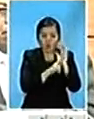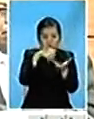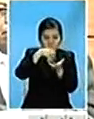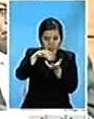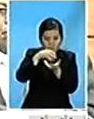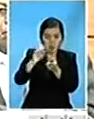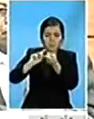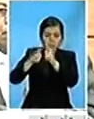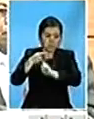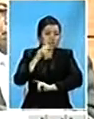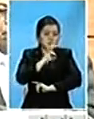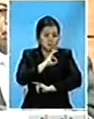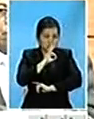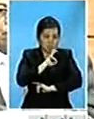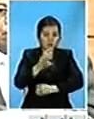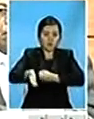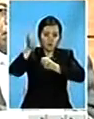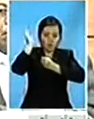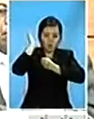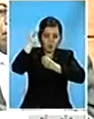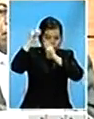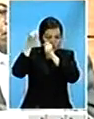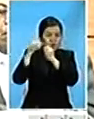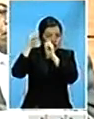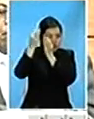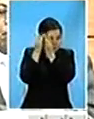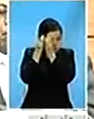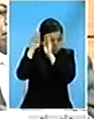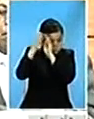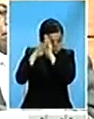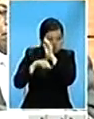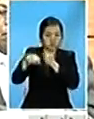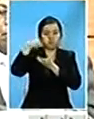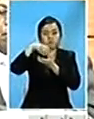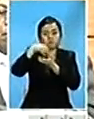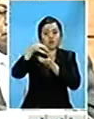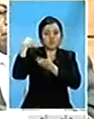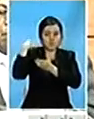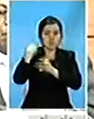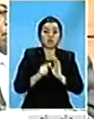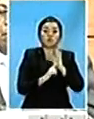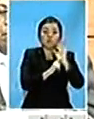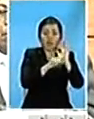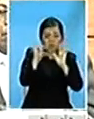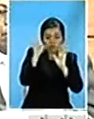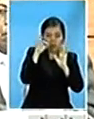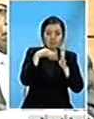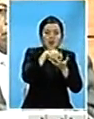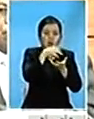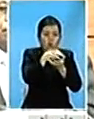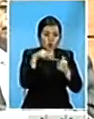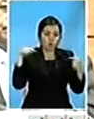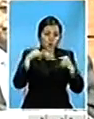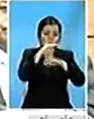จะมีเพื่อนสมาชิกอภิปรายในรายละเอียดแต่ผมขอที่จะพูดถึงโครงการจำนำข้าวในตัวเลขโดยร